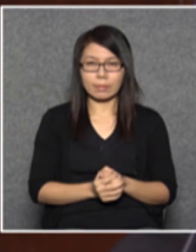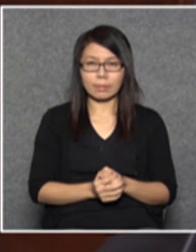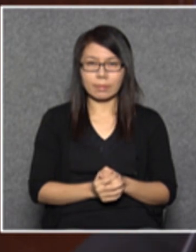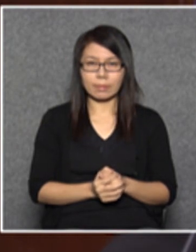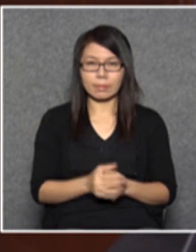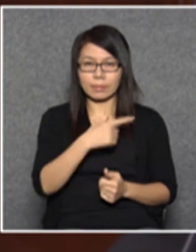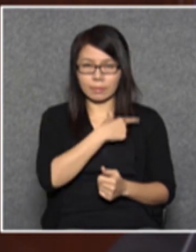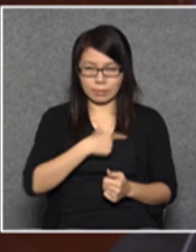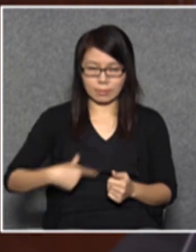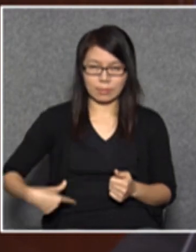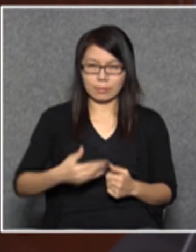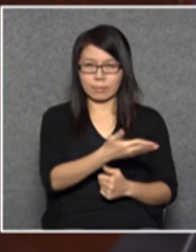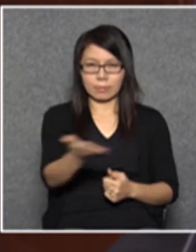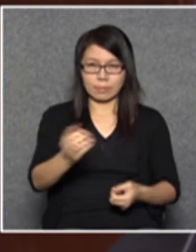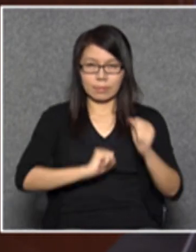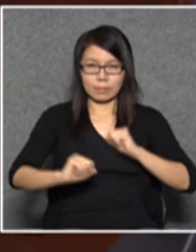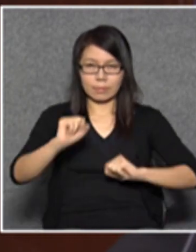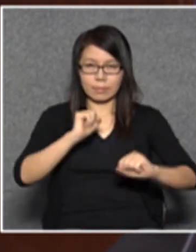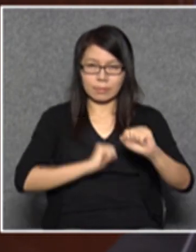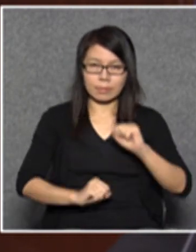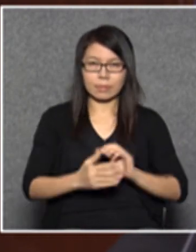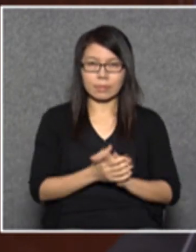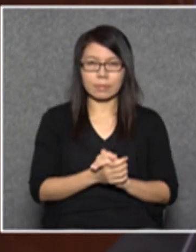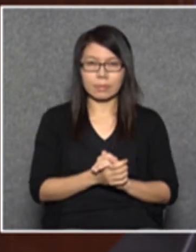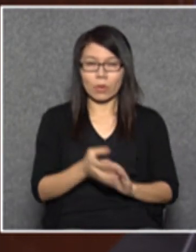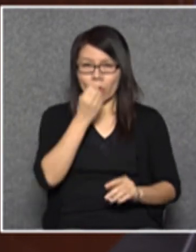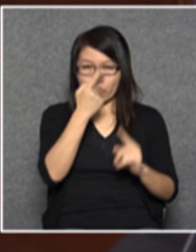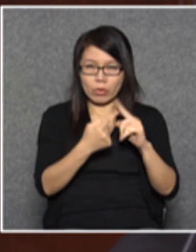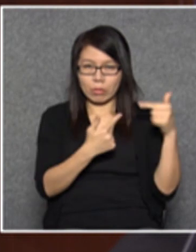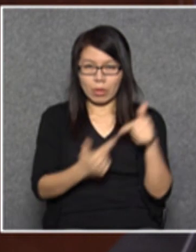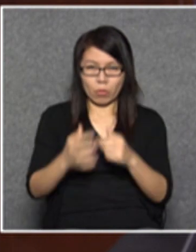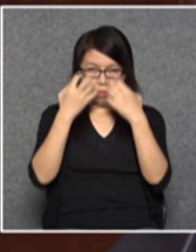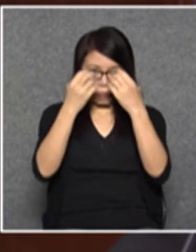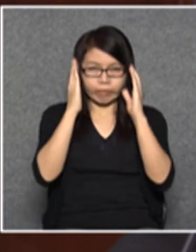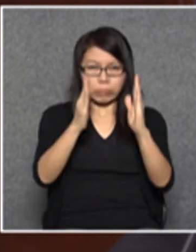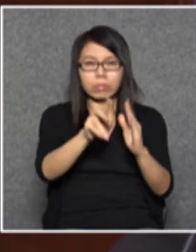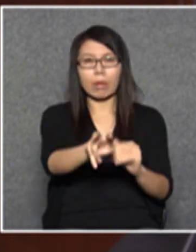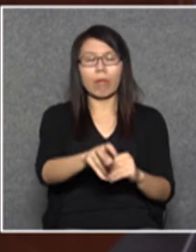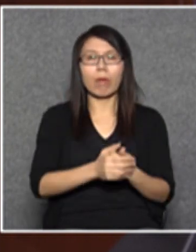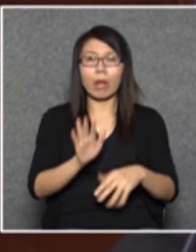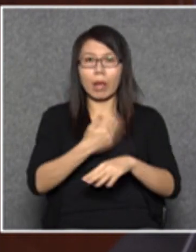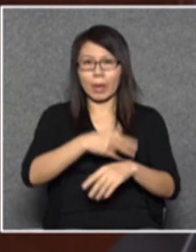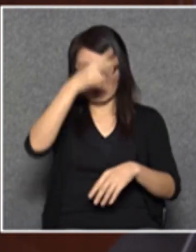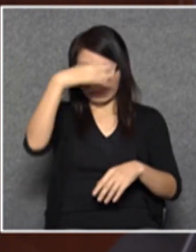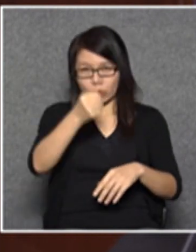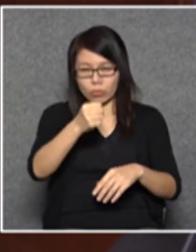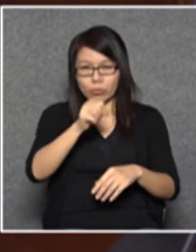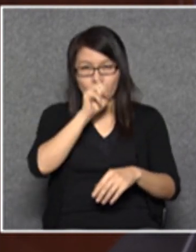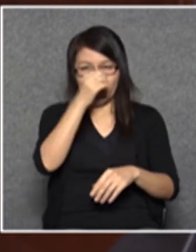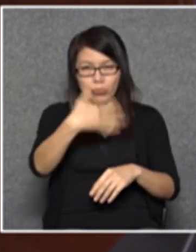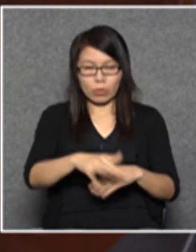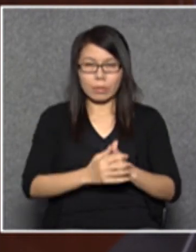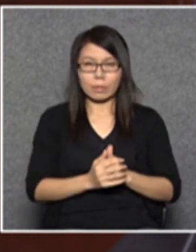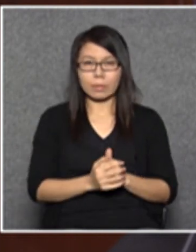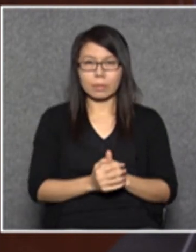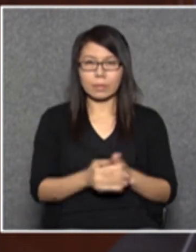議員嘅表現咧，市民係一路睇住嘅。剛才行政長官已經講咗，喺